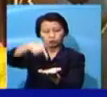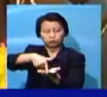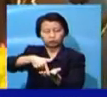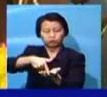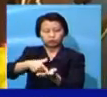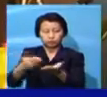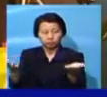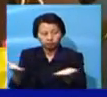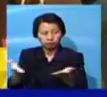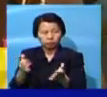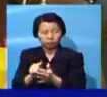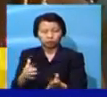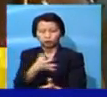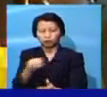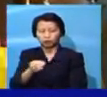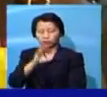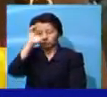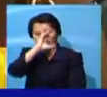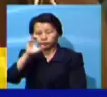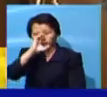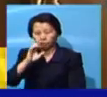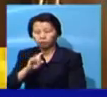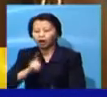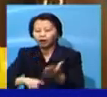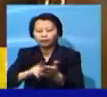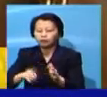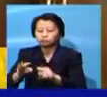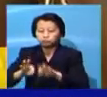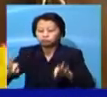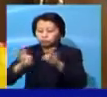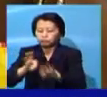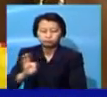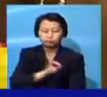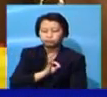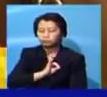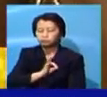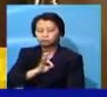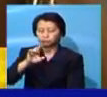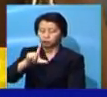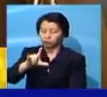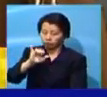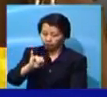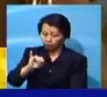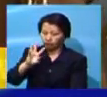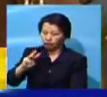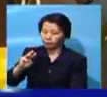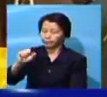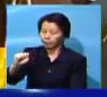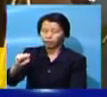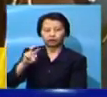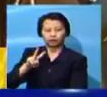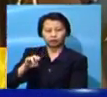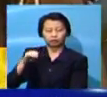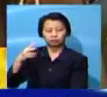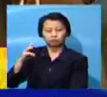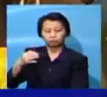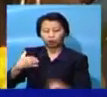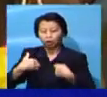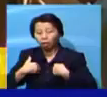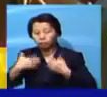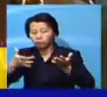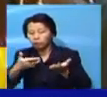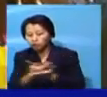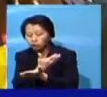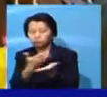uh looking forward to a very interesting uh lima 17 with a lot of new technology